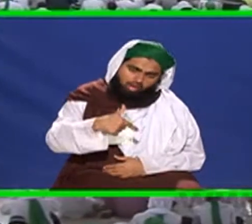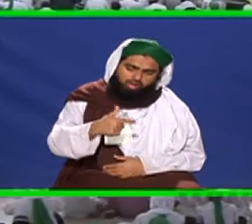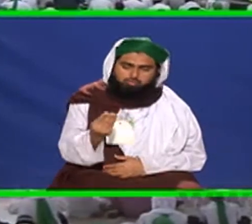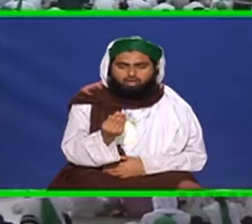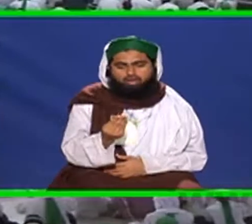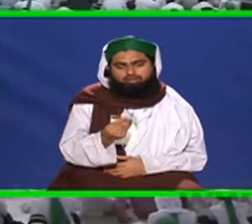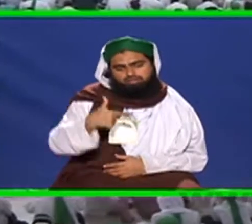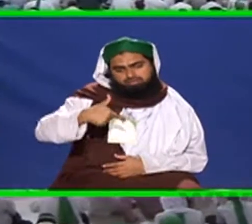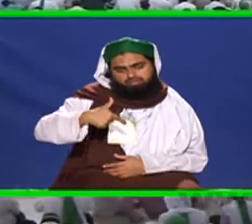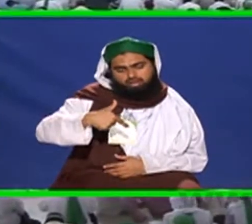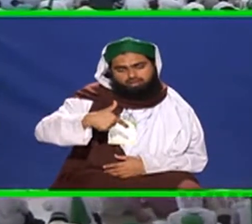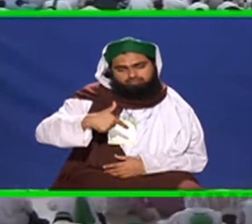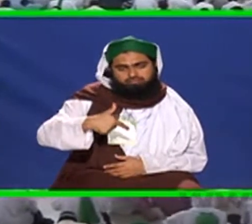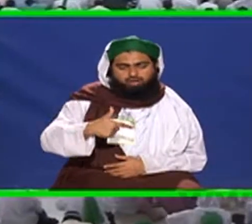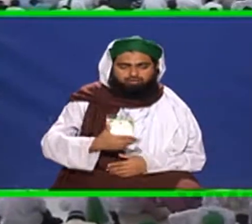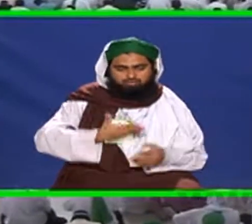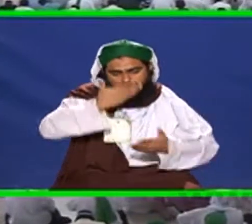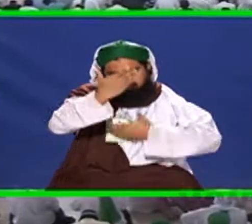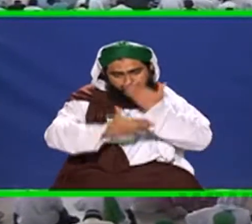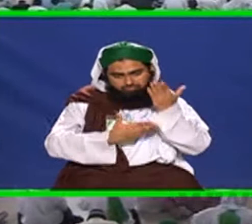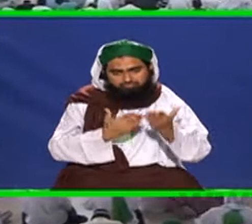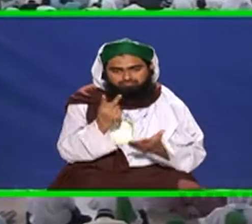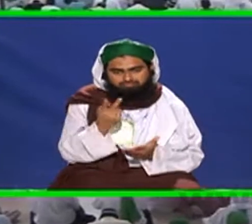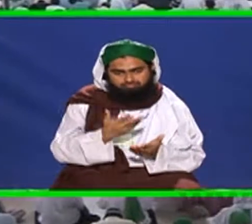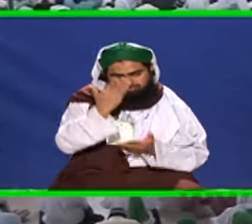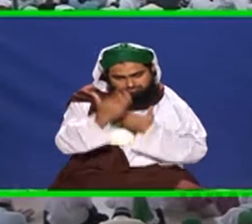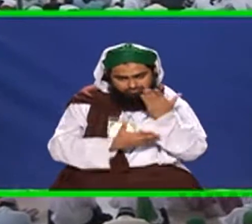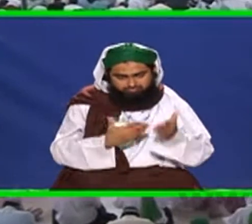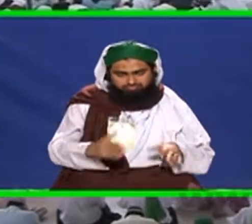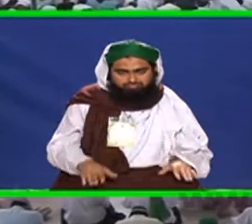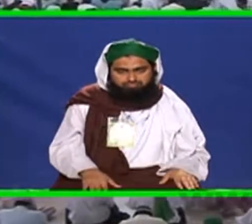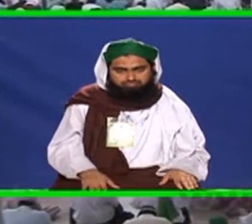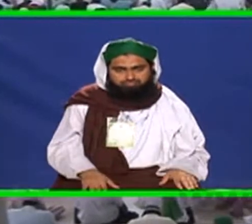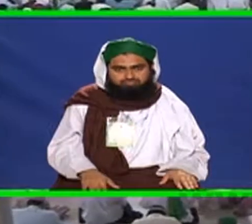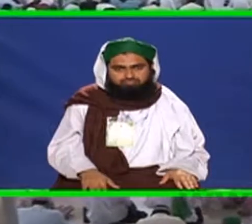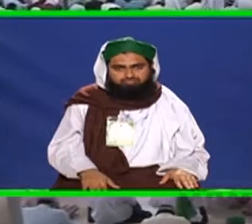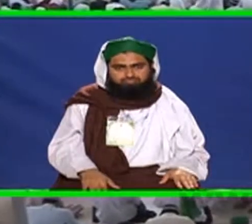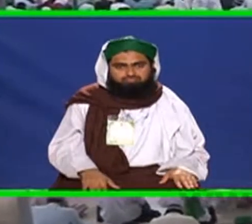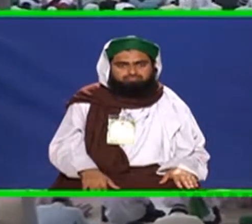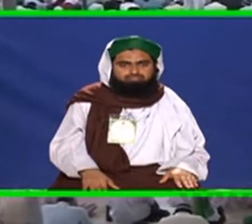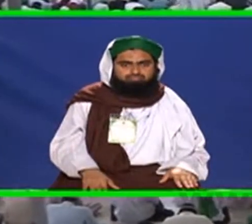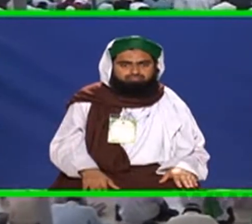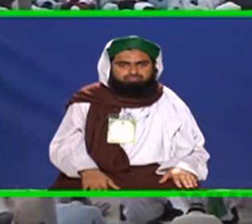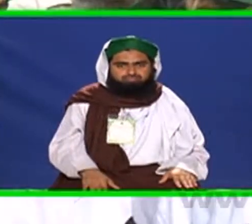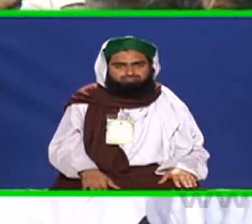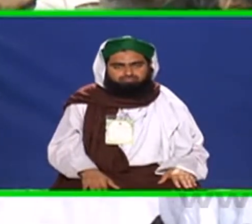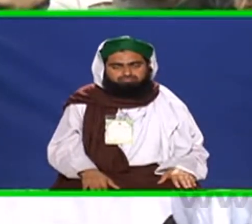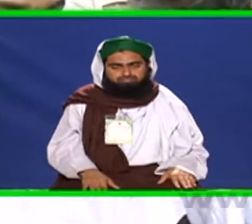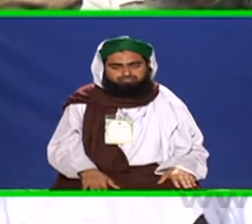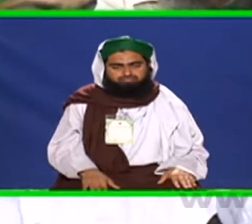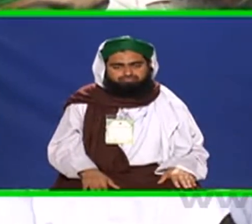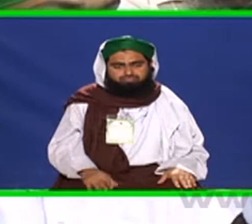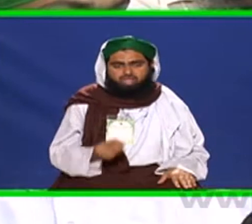7 बार, 5 और 2 7, ये कहना चाहते हैं। यानी 60 नहीं, 5 और 7,